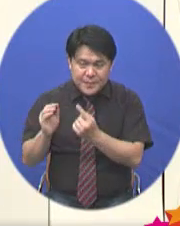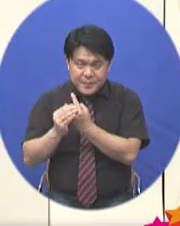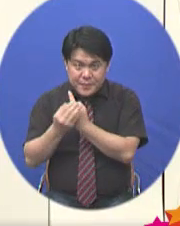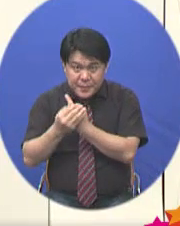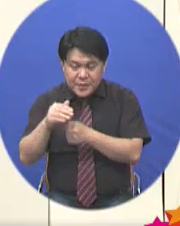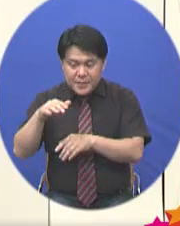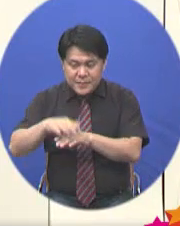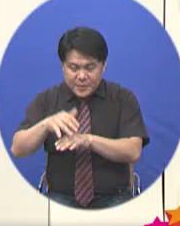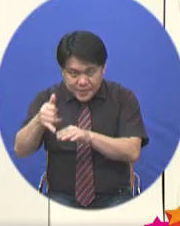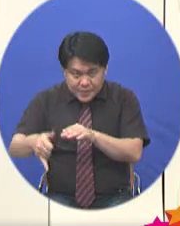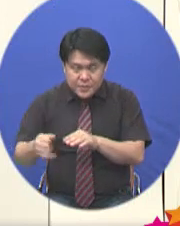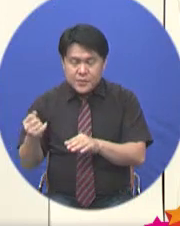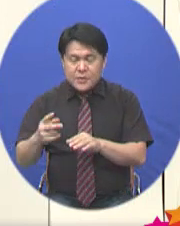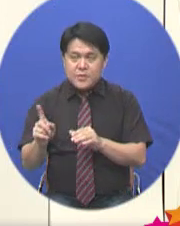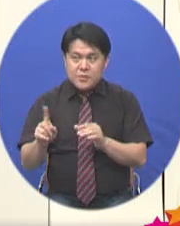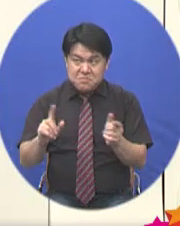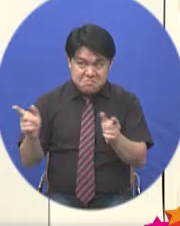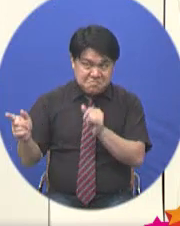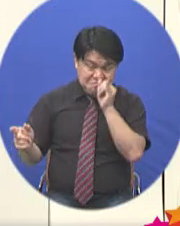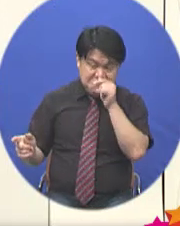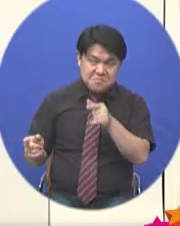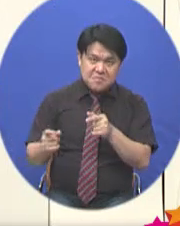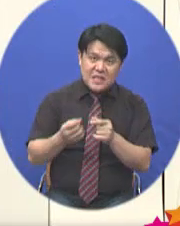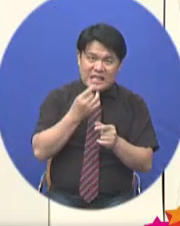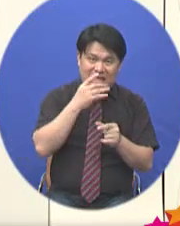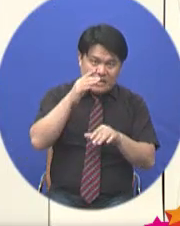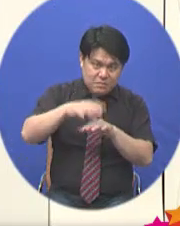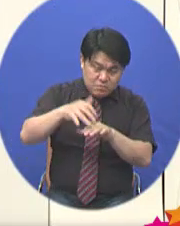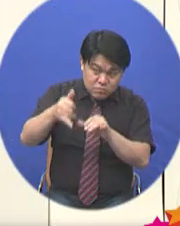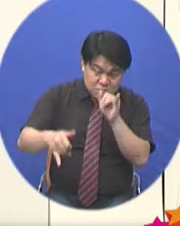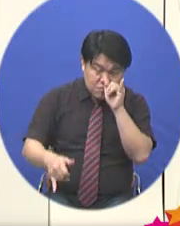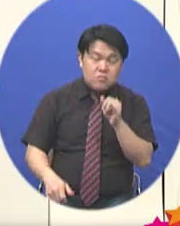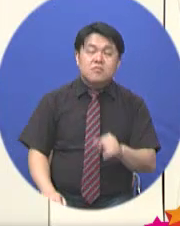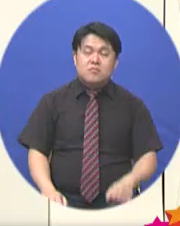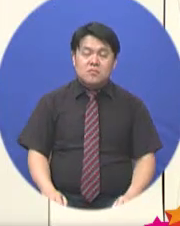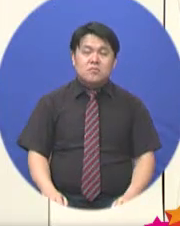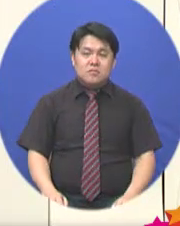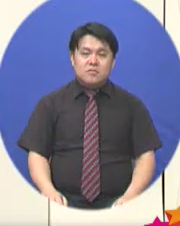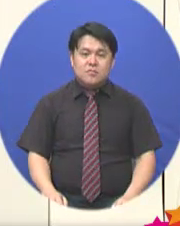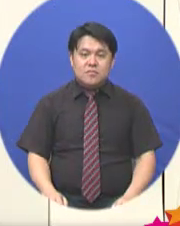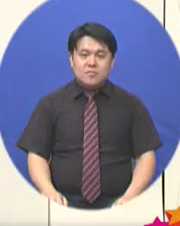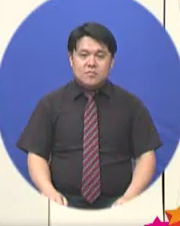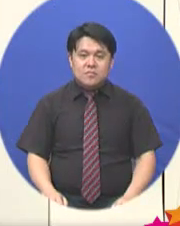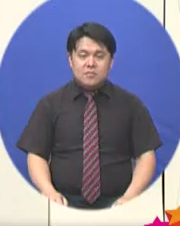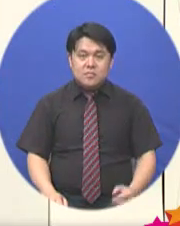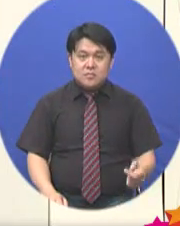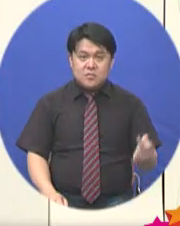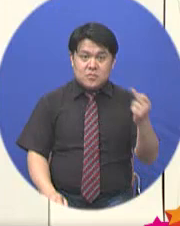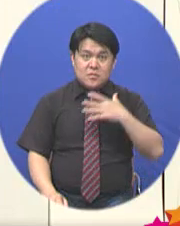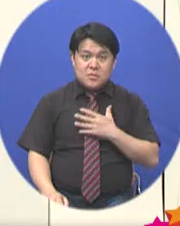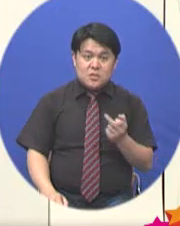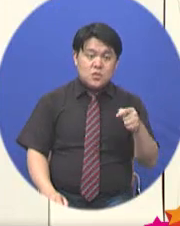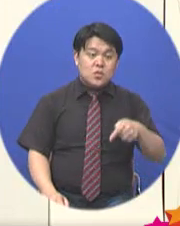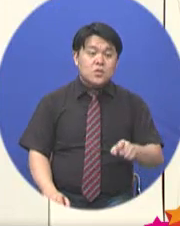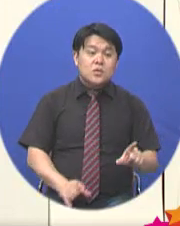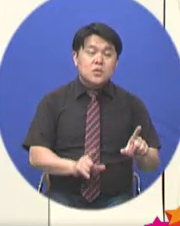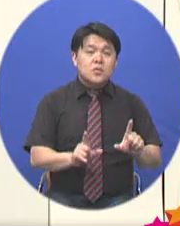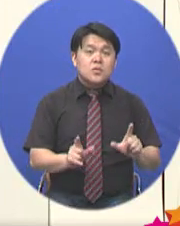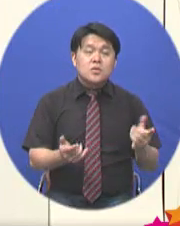심고 이래 뭐 또 벼도 하고. 예. 그러면 형님은 안산에서 어떤 일